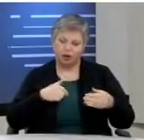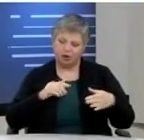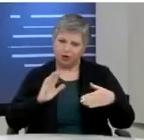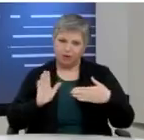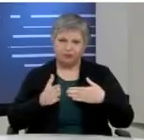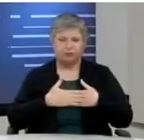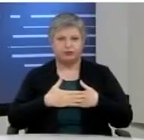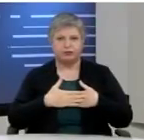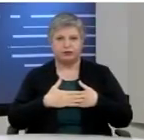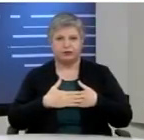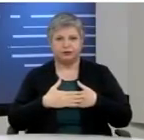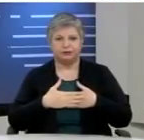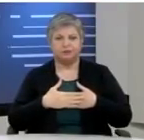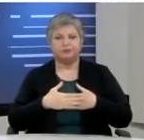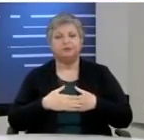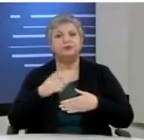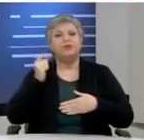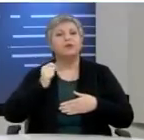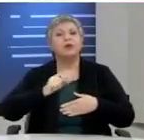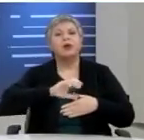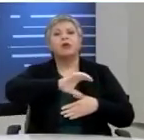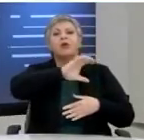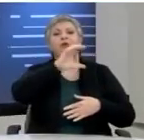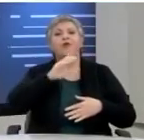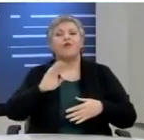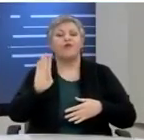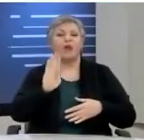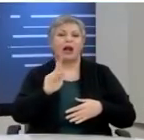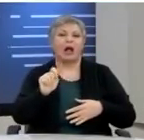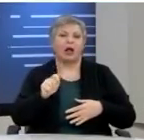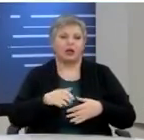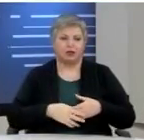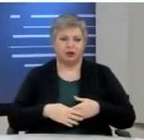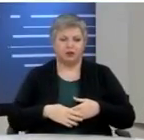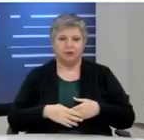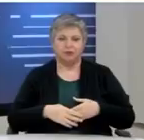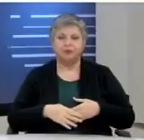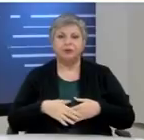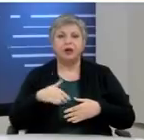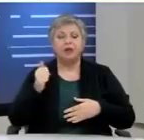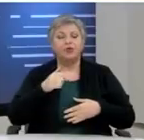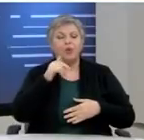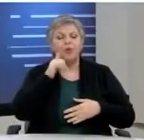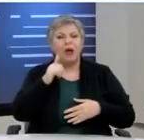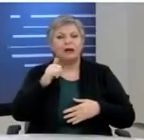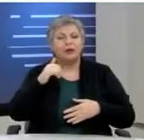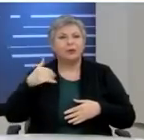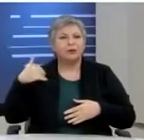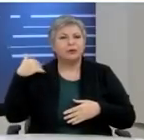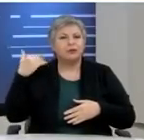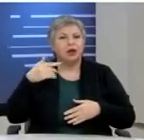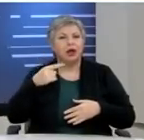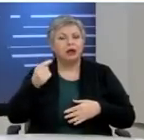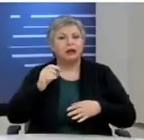Τα Βαλκάνια ήταν πάντοτε η μπάρουτος αποθήκη της Ευρώπης. Όχι